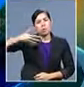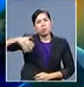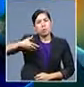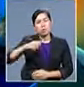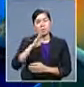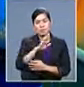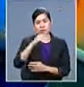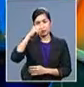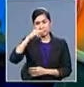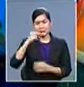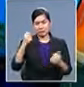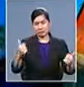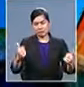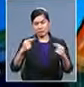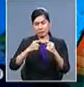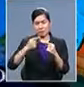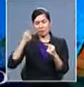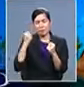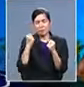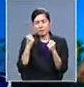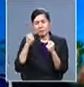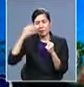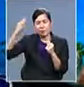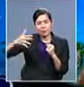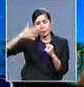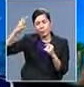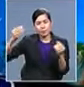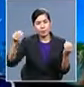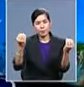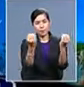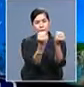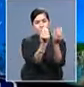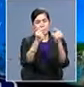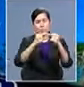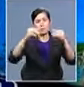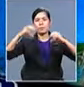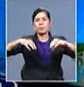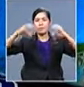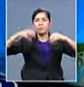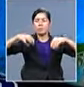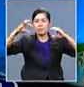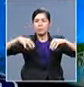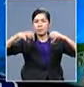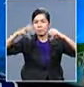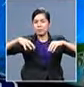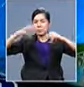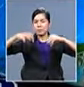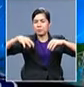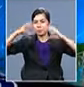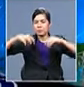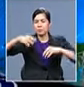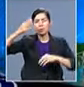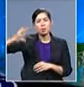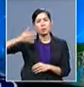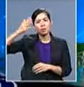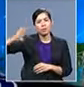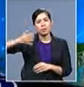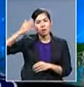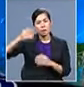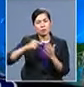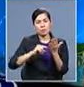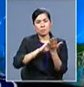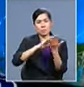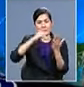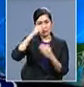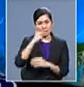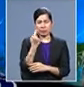านเรานั้นปะทะกับความเย็นที่ลงมากลายเป็นพายุฝนฟ้าคะนองลมกระโชกแรงและถึงขั้นพายุฤดูร้อนเกิดขึ้นได้ไม่เฉพาะไทยนะครับในเ